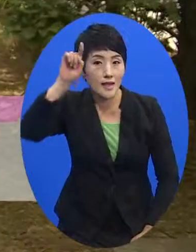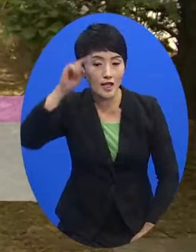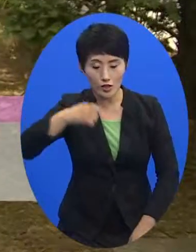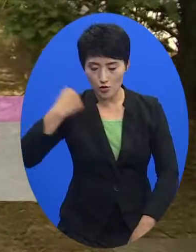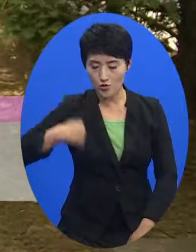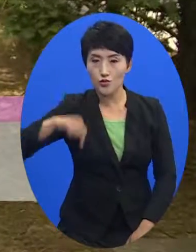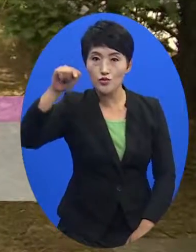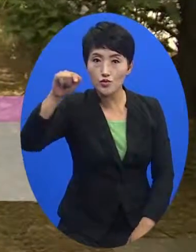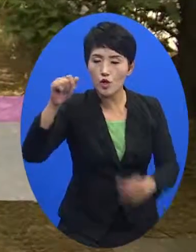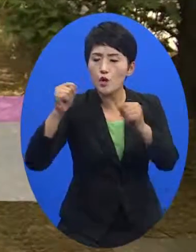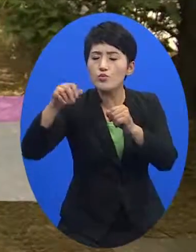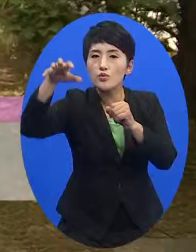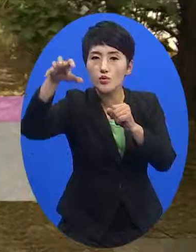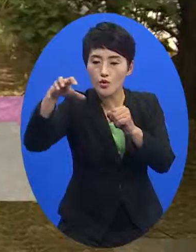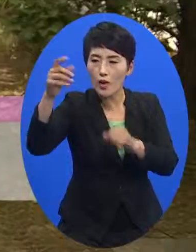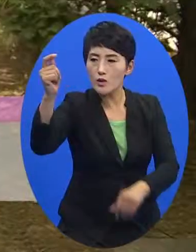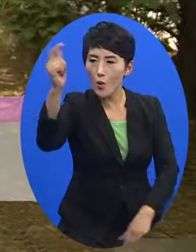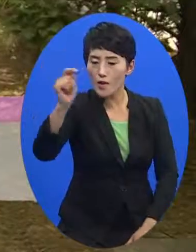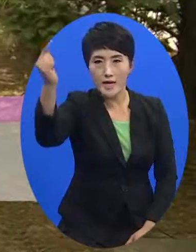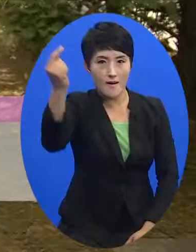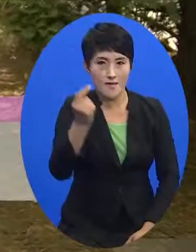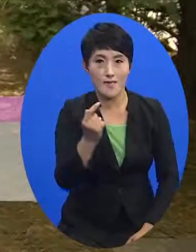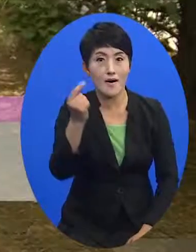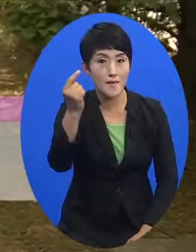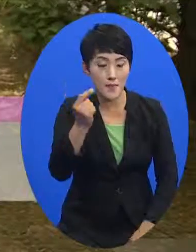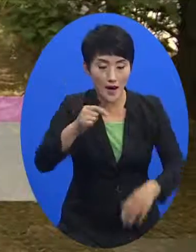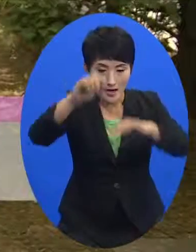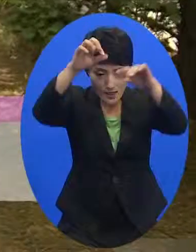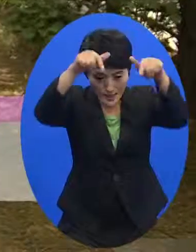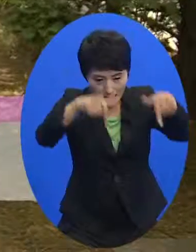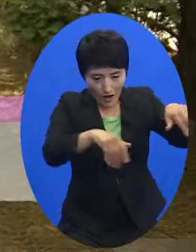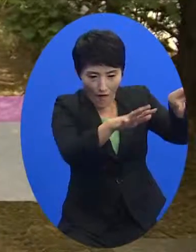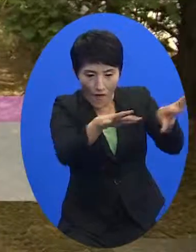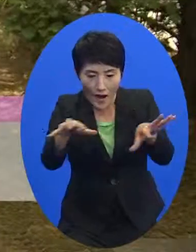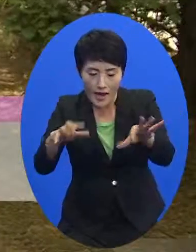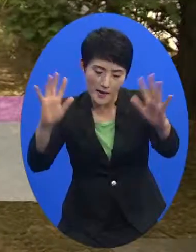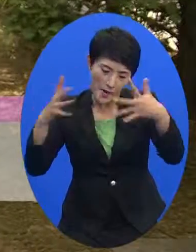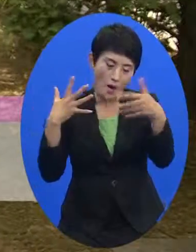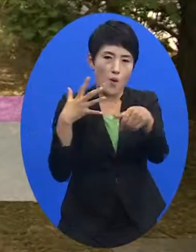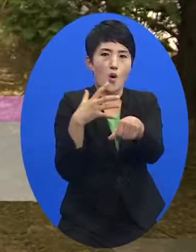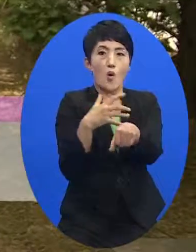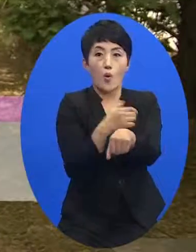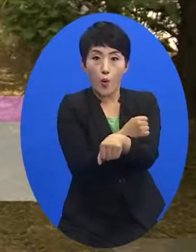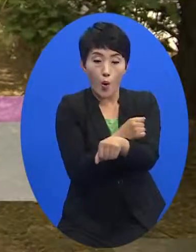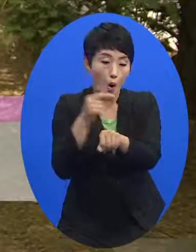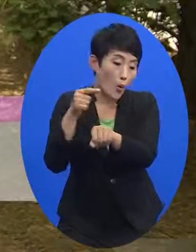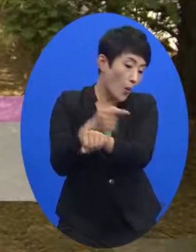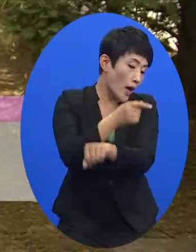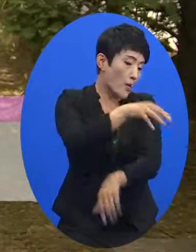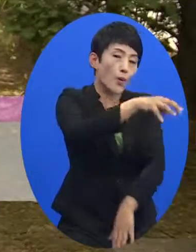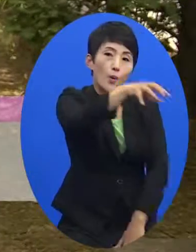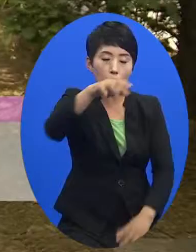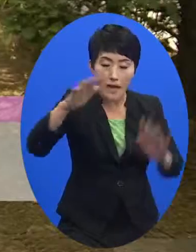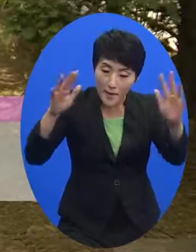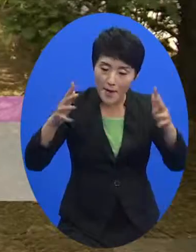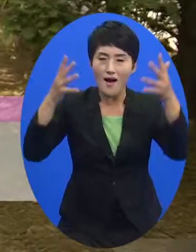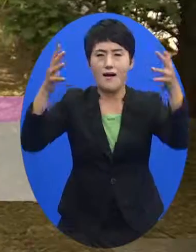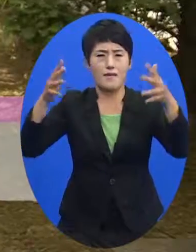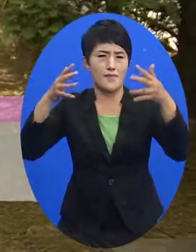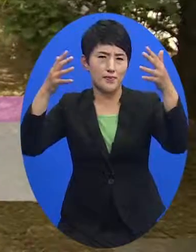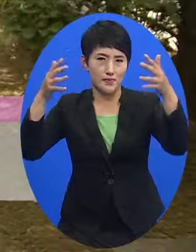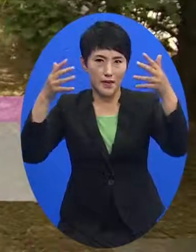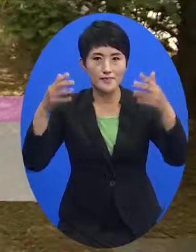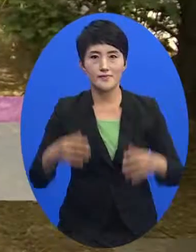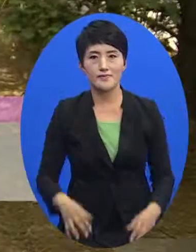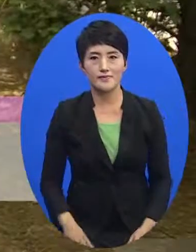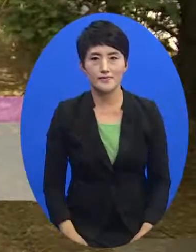내일은 중국 북부지방에서 남동 지나는 고기압의 영향으로 서해안에는 바람이 강하게 불겠고 그 밖의 지역에서도 바람이 약간